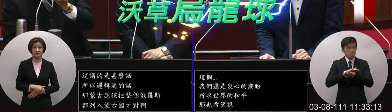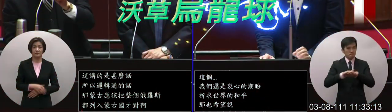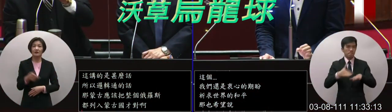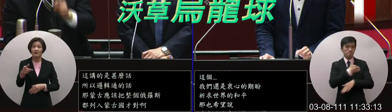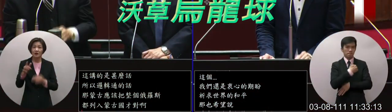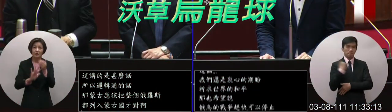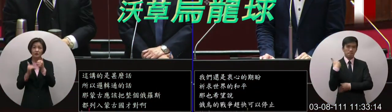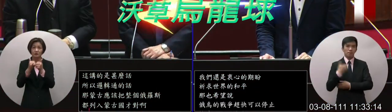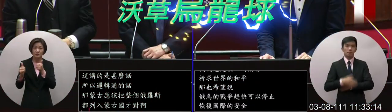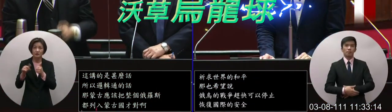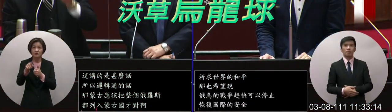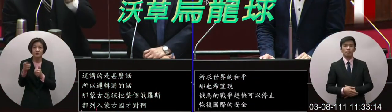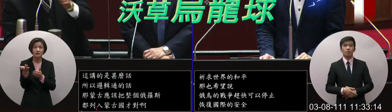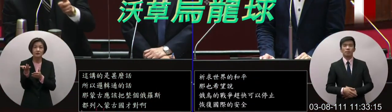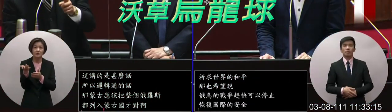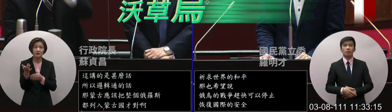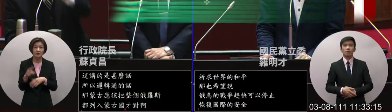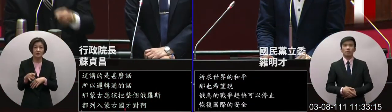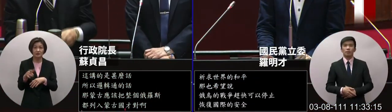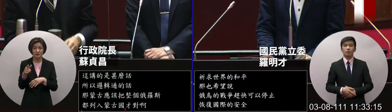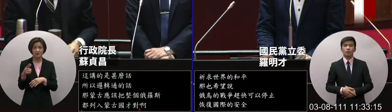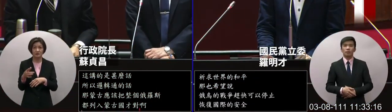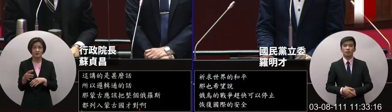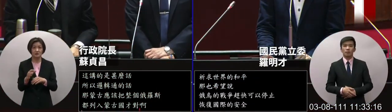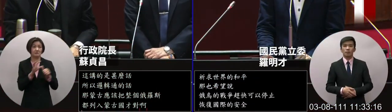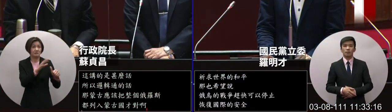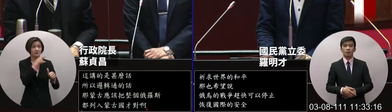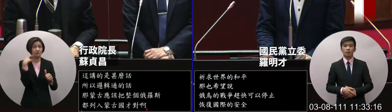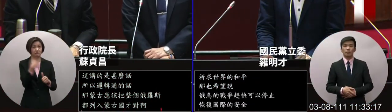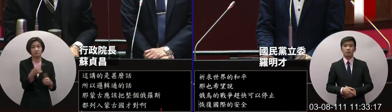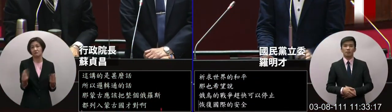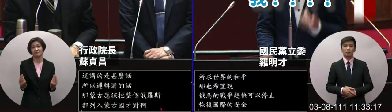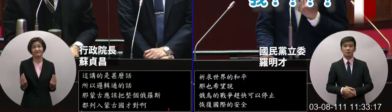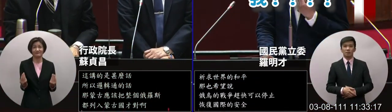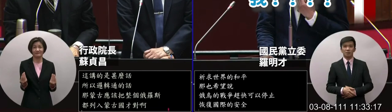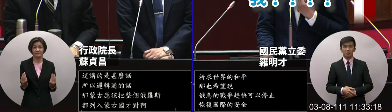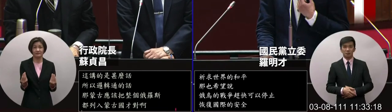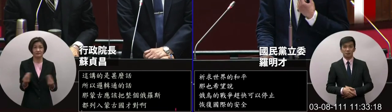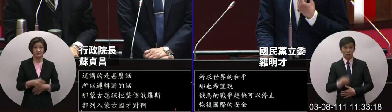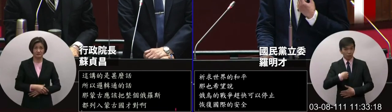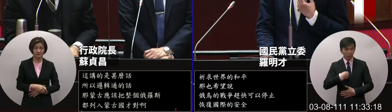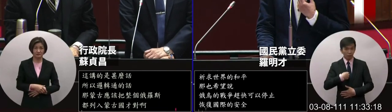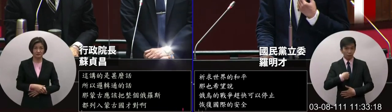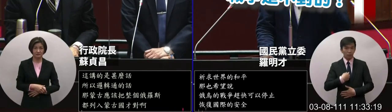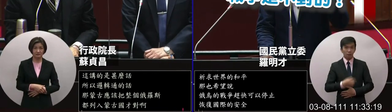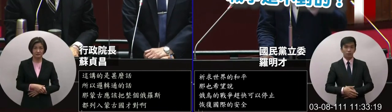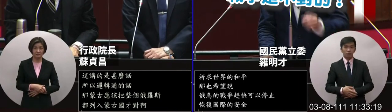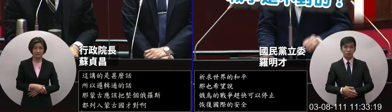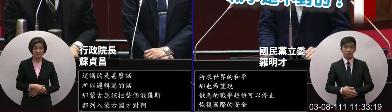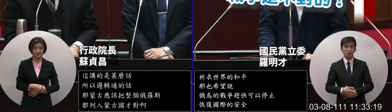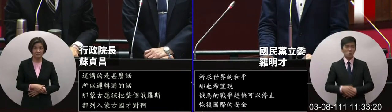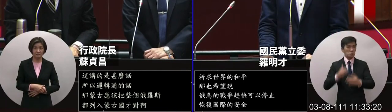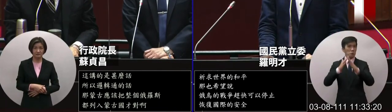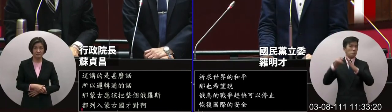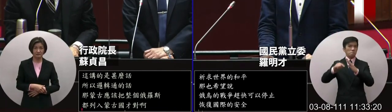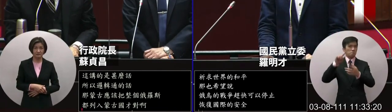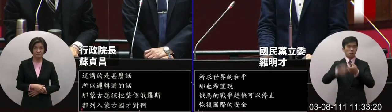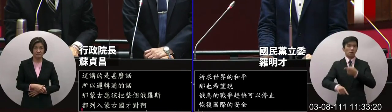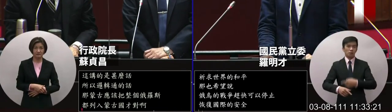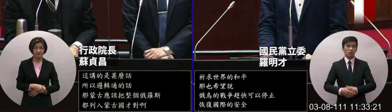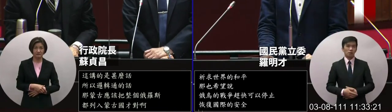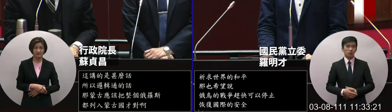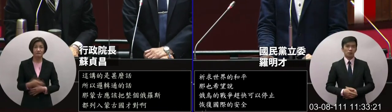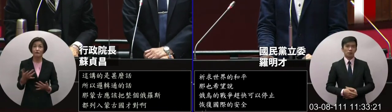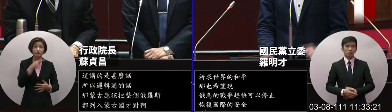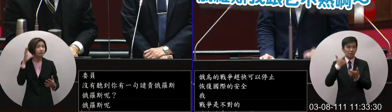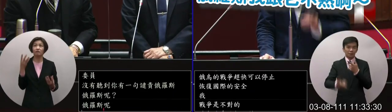委员，没有听到你有一句谴责俄罗斯。 我，战争是不对的。 俄